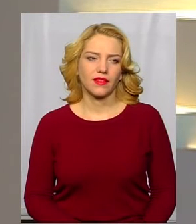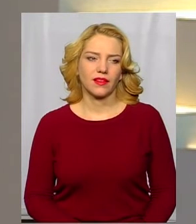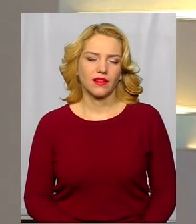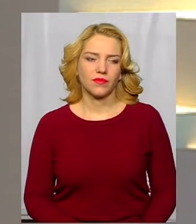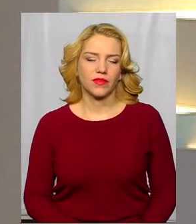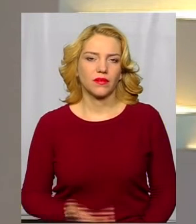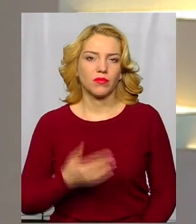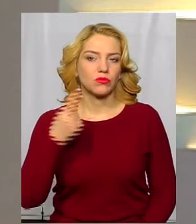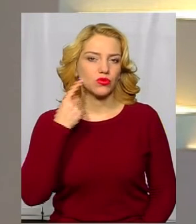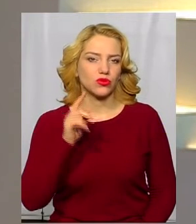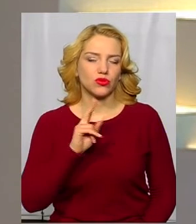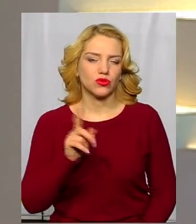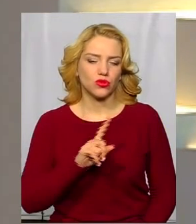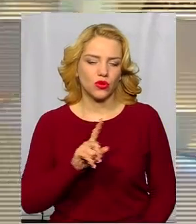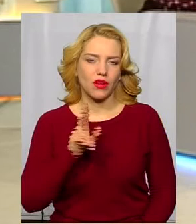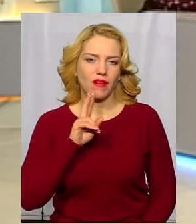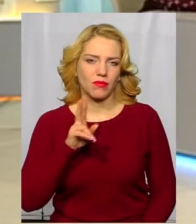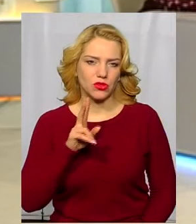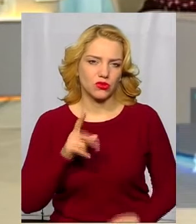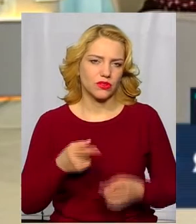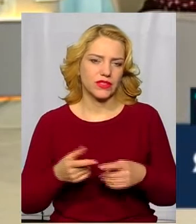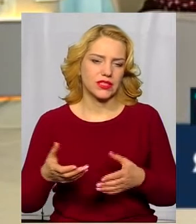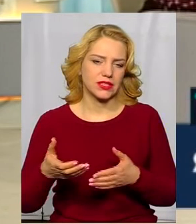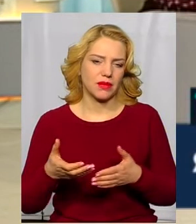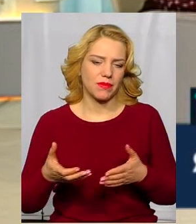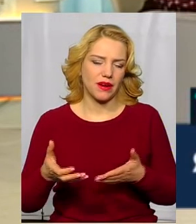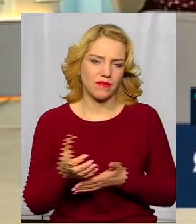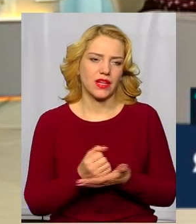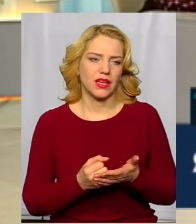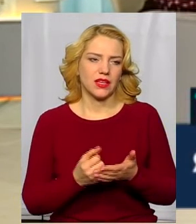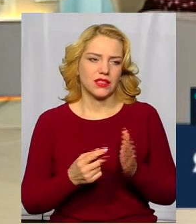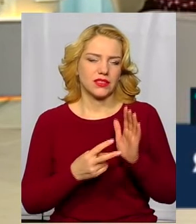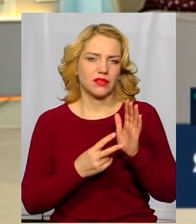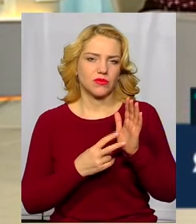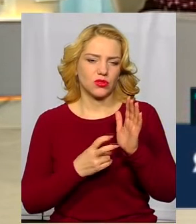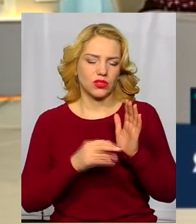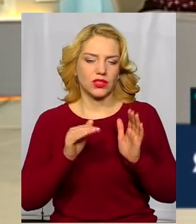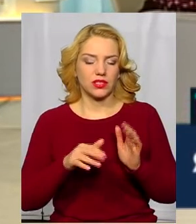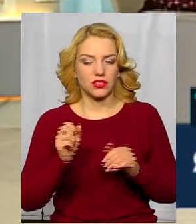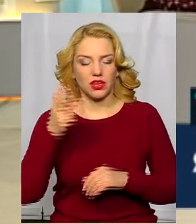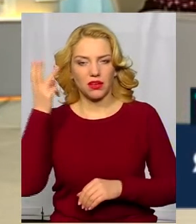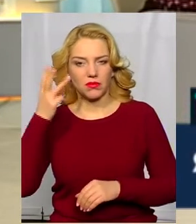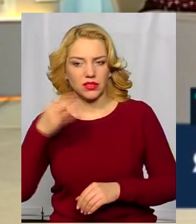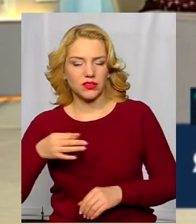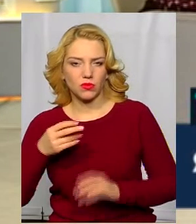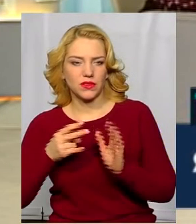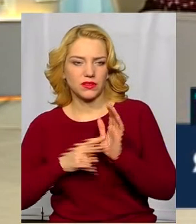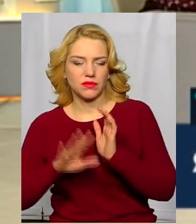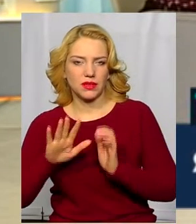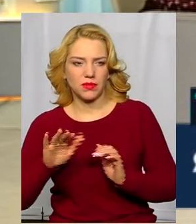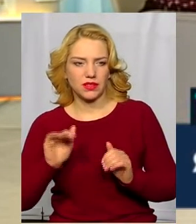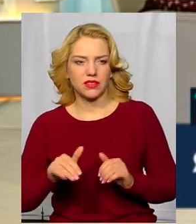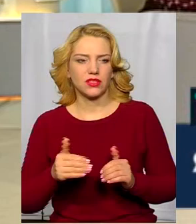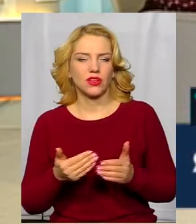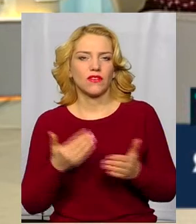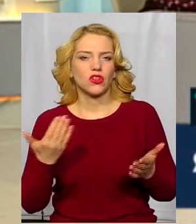Любов, ви почули, що Кременчук зібрав 800 тисяч, Хмельницька область 75 тисяч. Від чого це залежить?